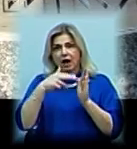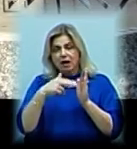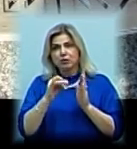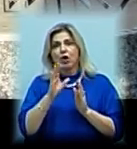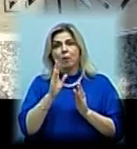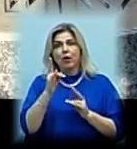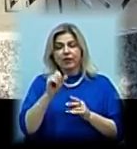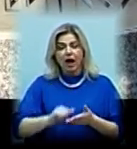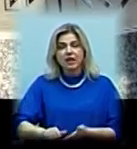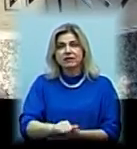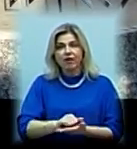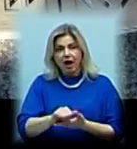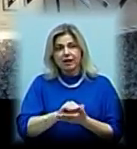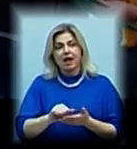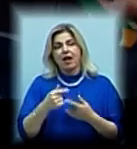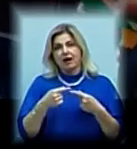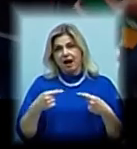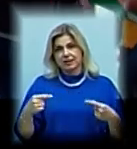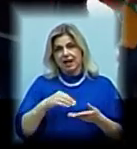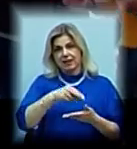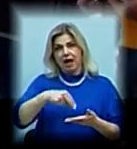Наноситимуть на асфальт мотиваційні написи.